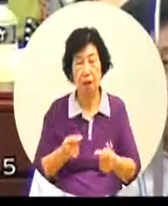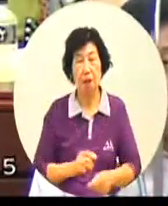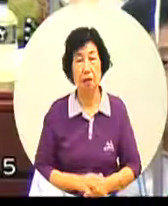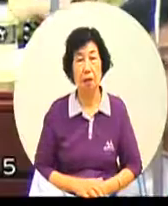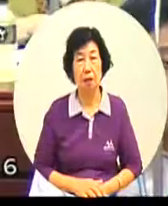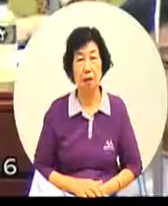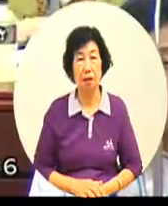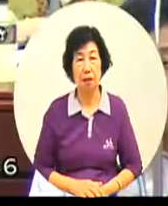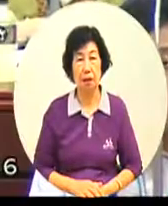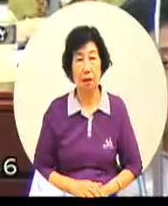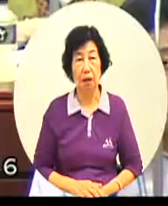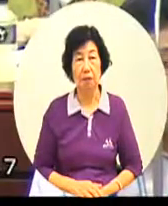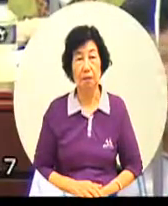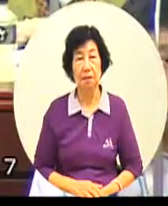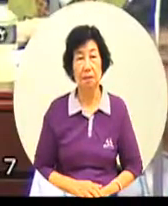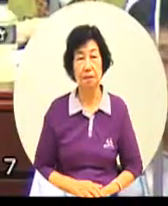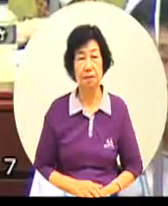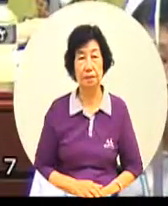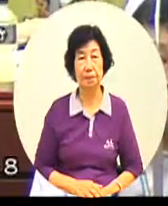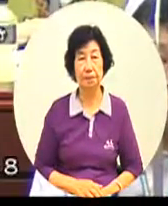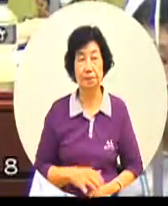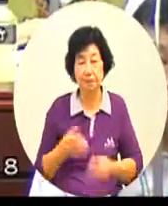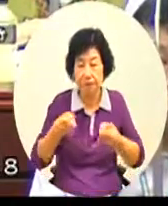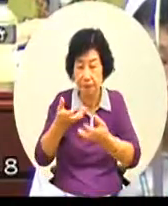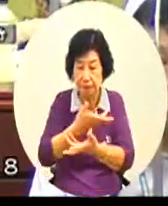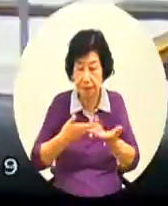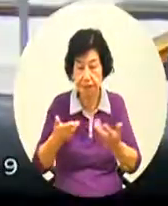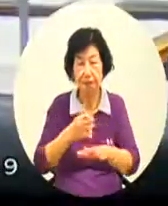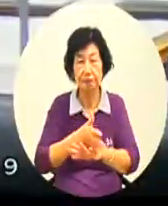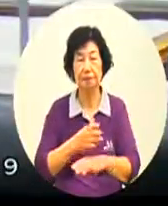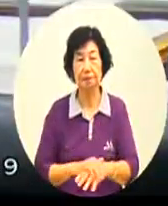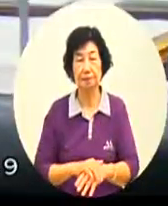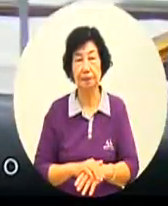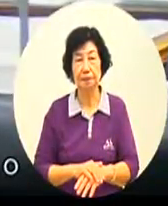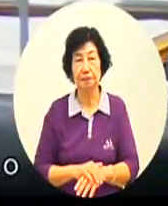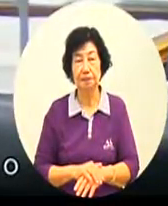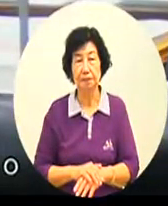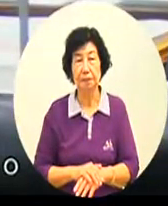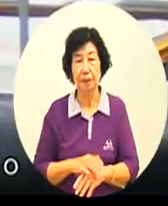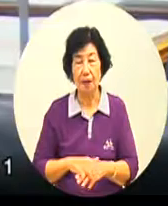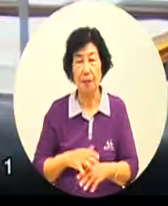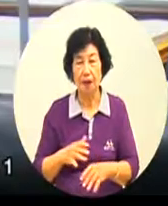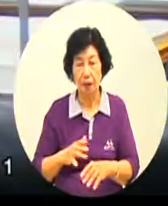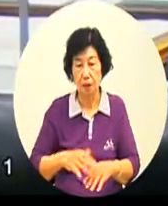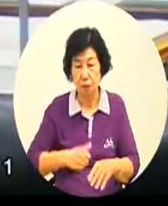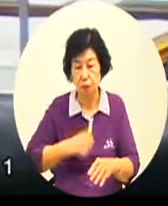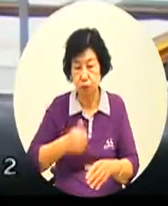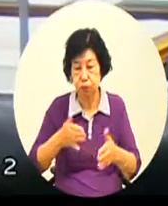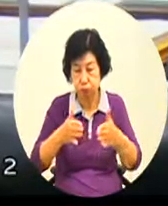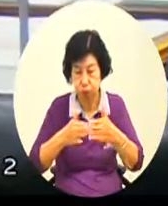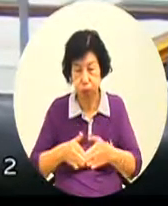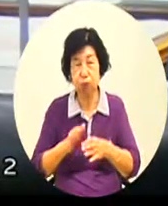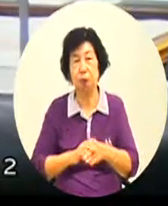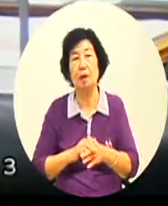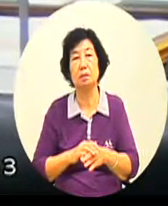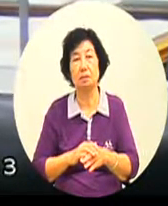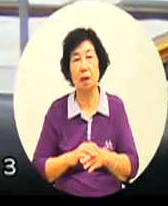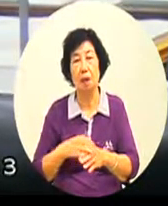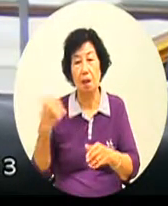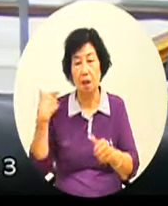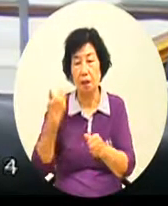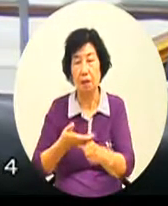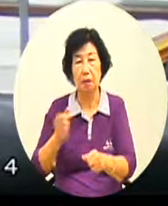你报 这个主委，我已经跟你讨论过了啦。因吼，因被矮的所在，恁无法多好因嘛。你们就在选择一个，就是台电的这